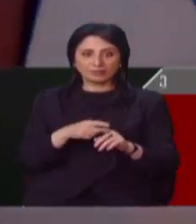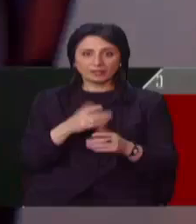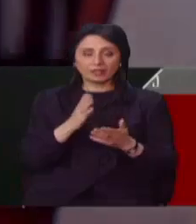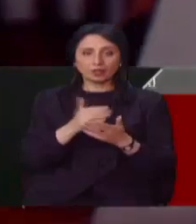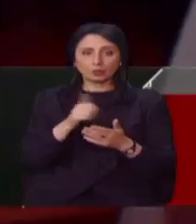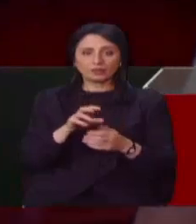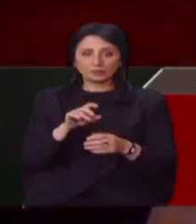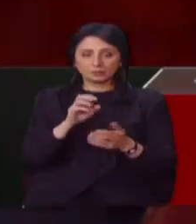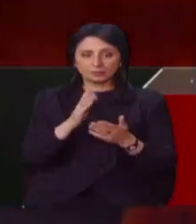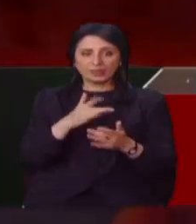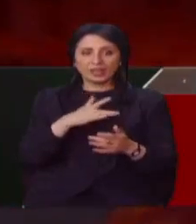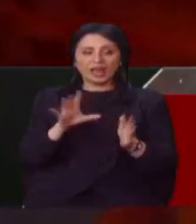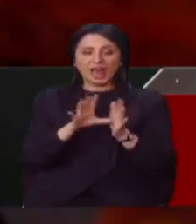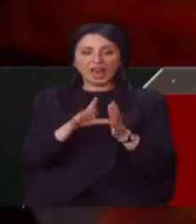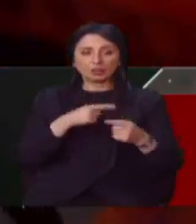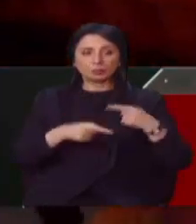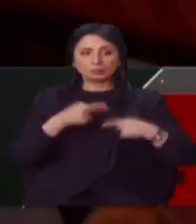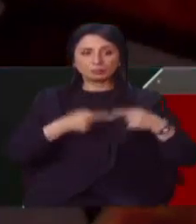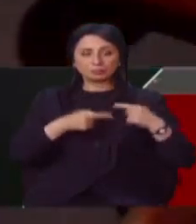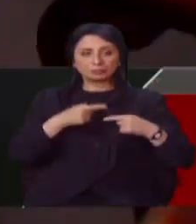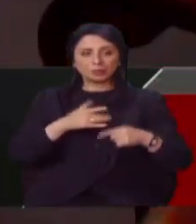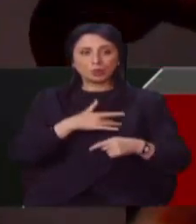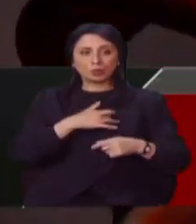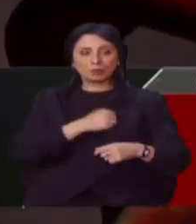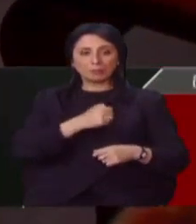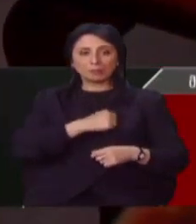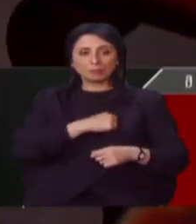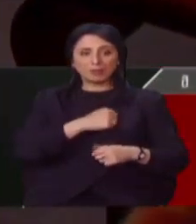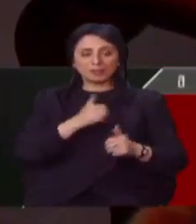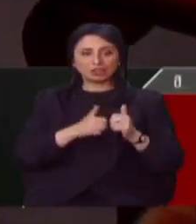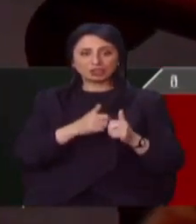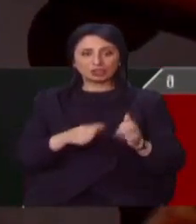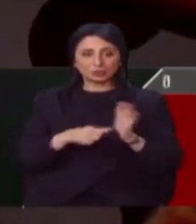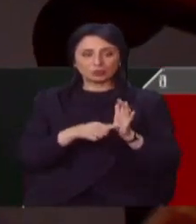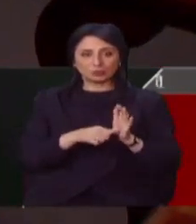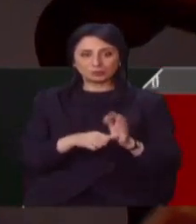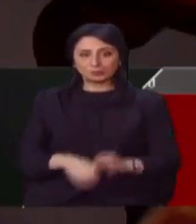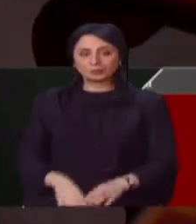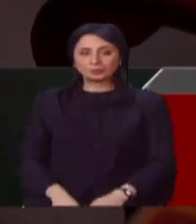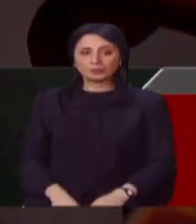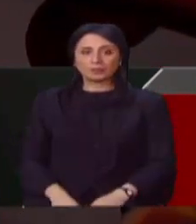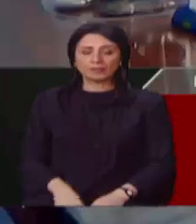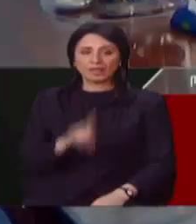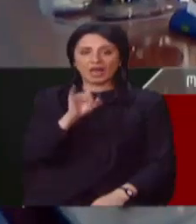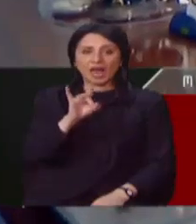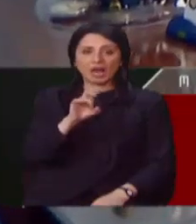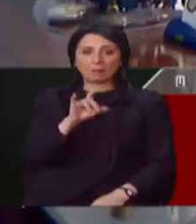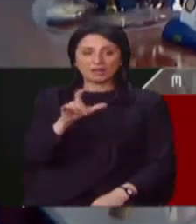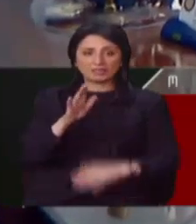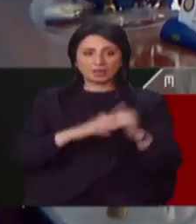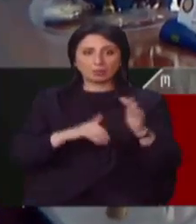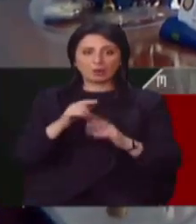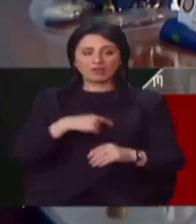ელექტრომოწყობილობა, რომელიც გამოიშავებს ელექტრონულ იმპულსს და იგი უზრუნველყოფს გულისხმობის სიხშირეს და მის რეთულობას. ვლადიმერ ხარაბაძე